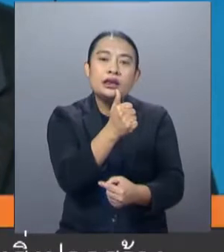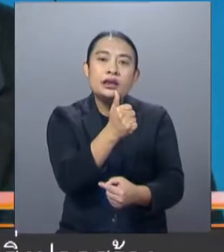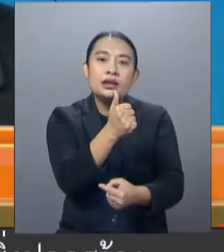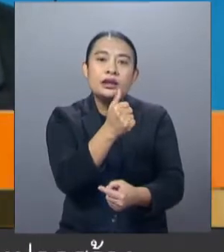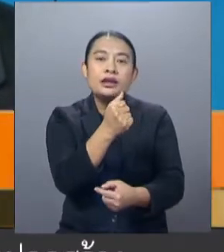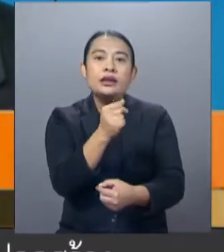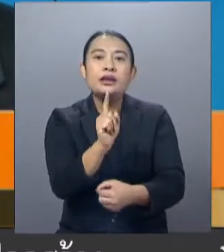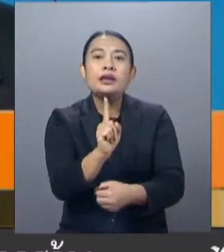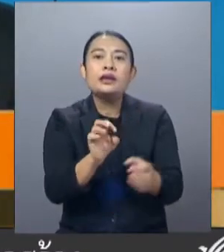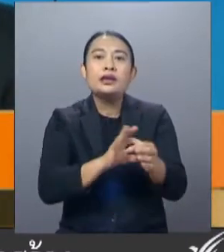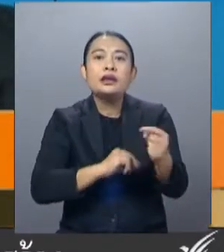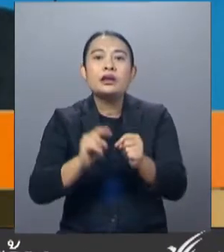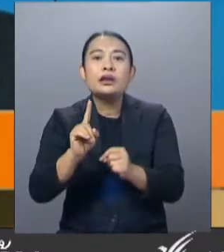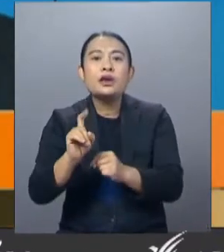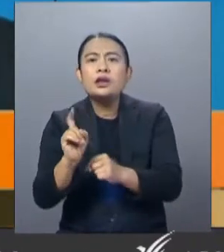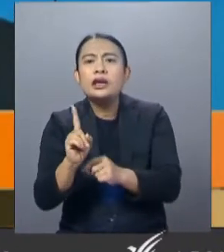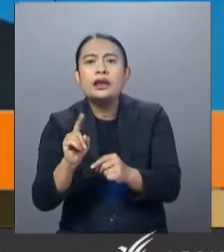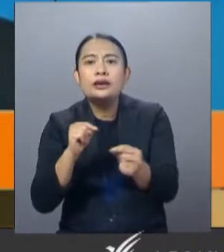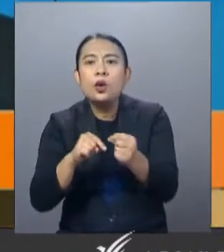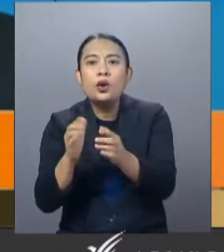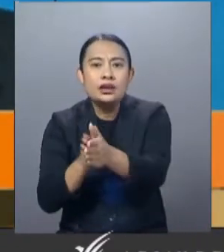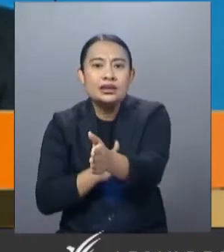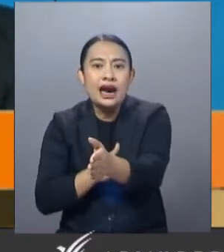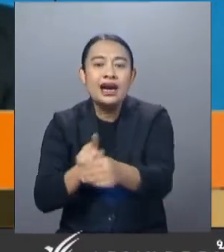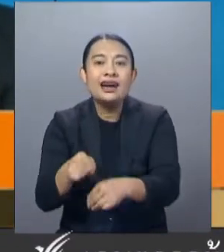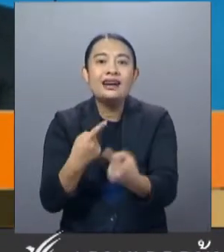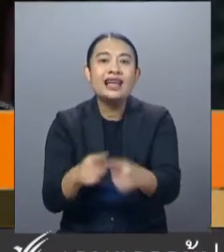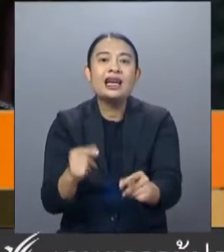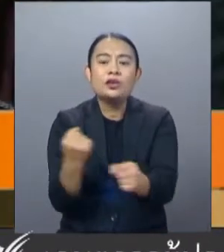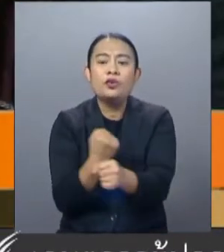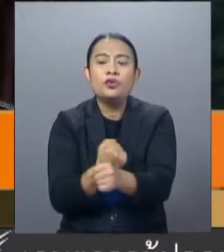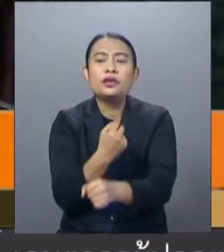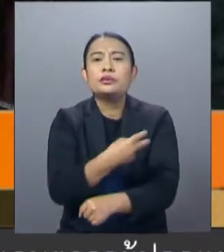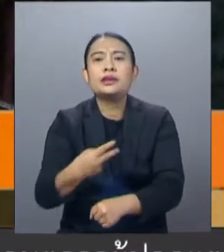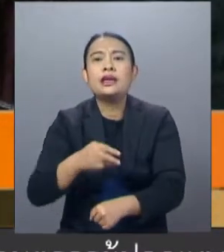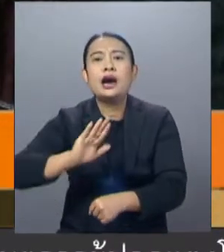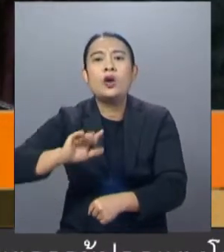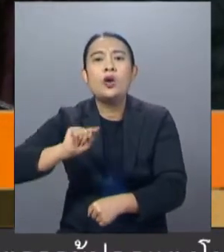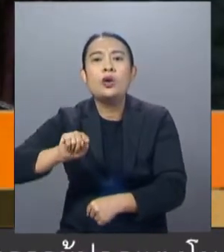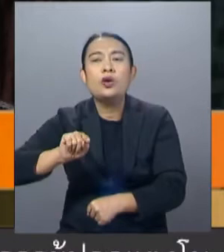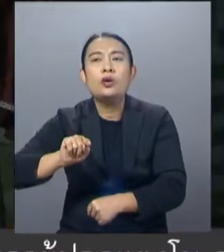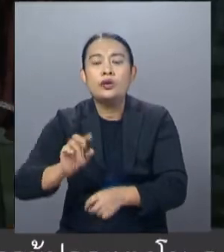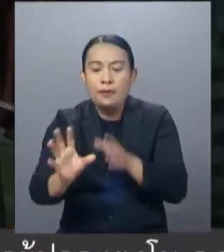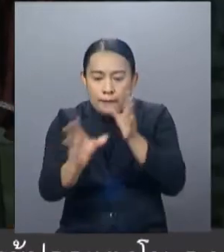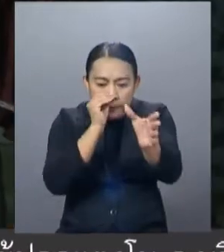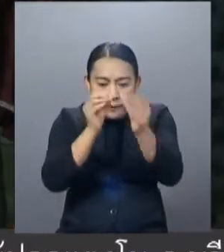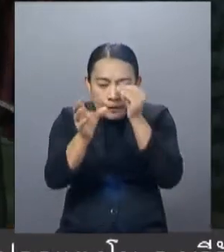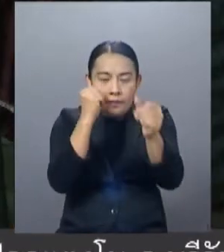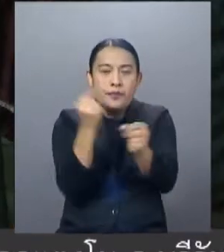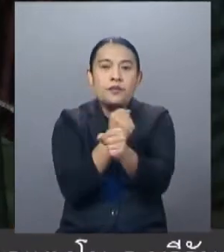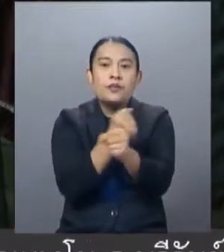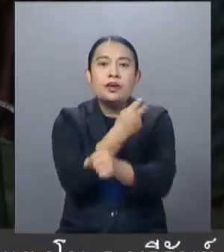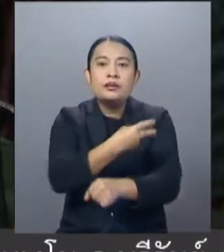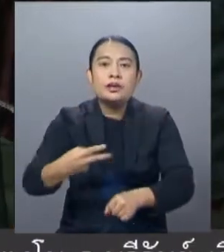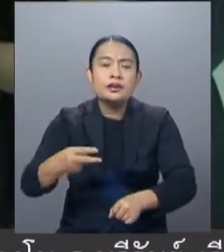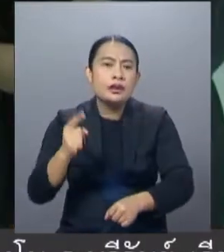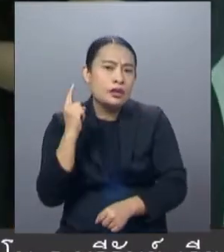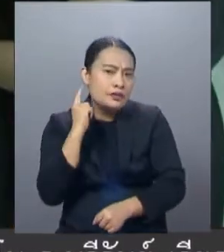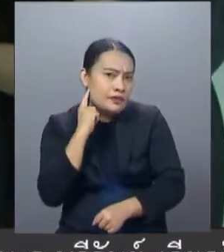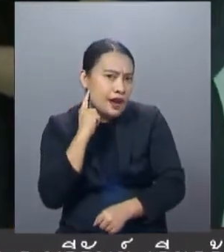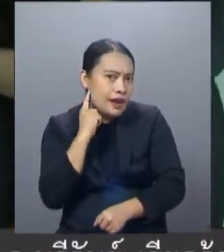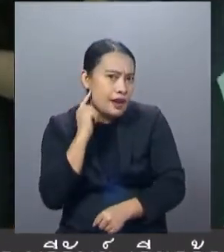ต่ข้อดีคือเขาเหมือนกับฝึกภาษาเหมือนกับวิธีการเรียนรู้ของเขาเหมือนกับฝึกภาษาครับฟังและพูดตาม